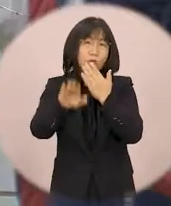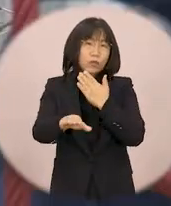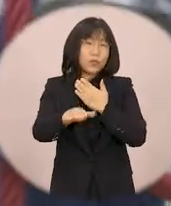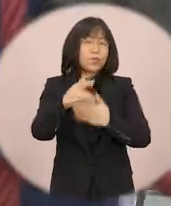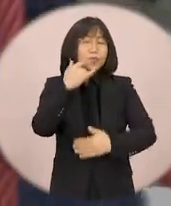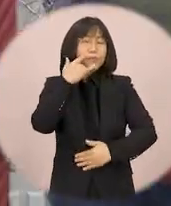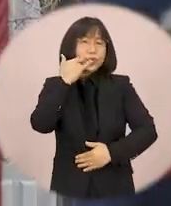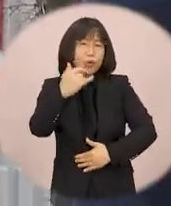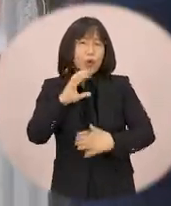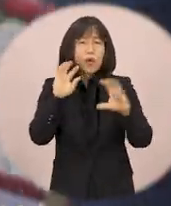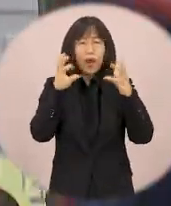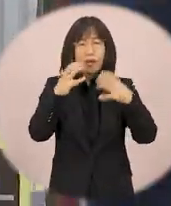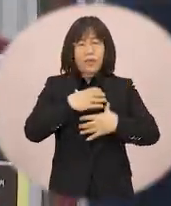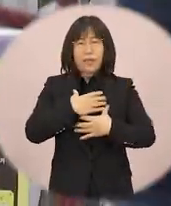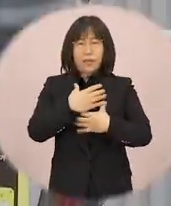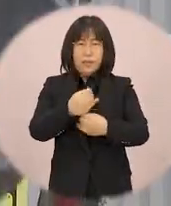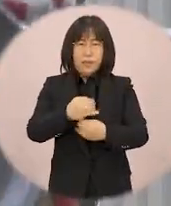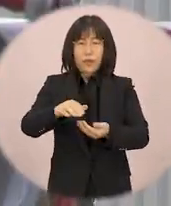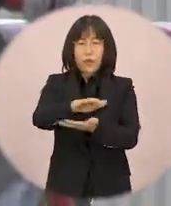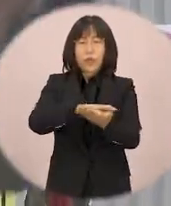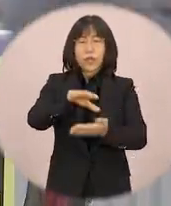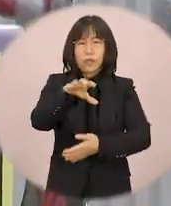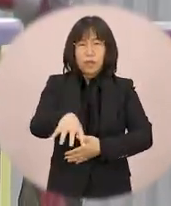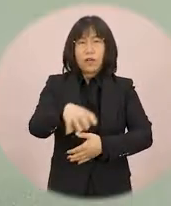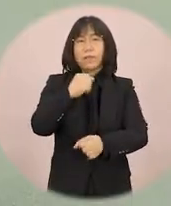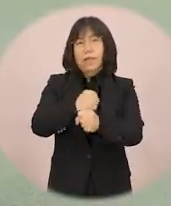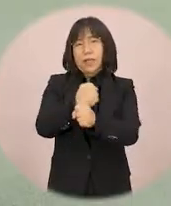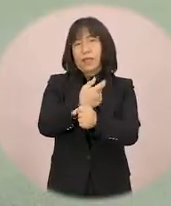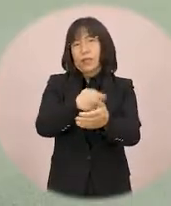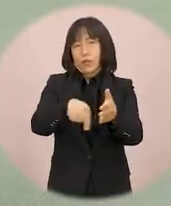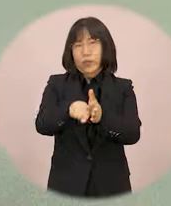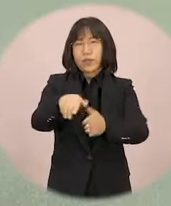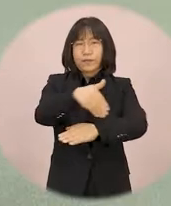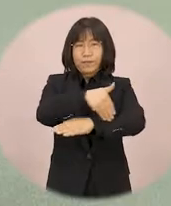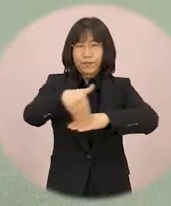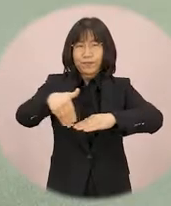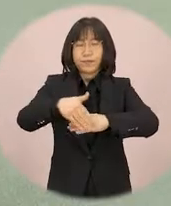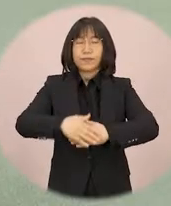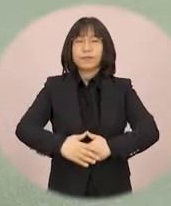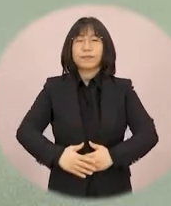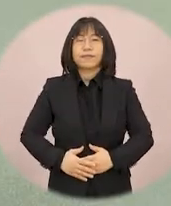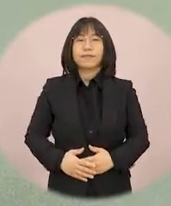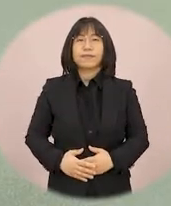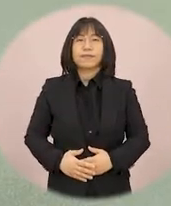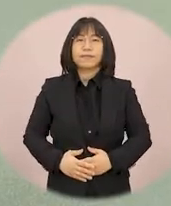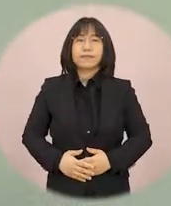어린이와 부모 모두가 안심하고 이용할 수 있는 안전한 놀이터 환경을 조성할 계획입니다.